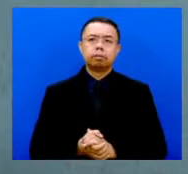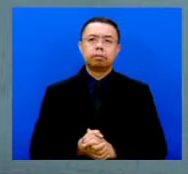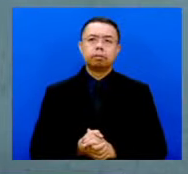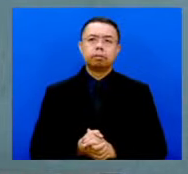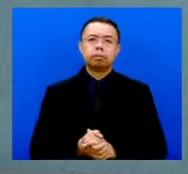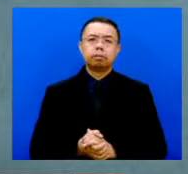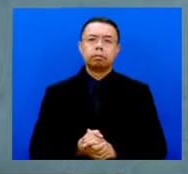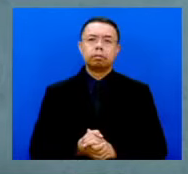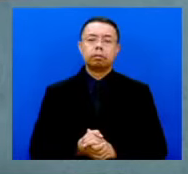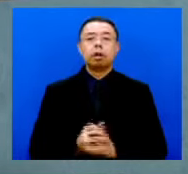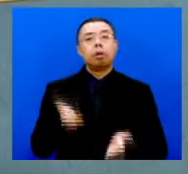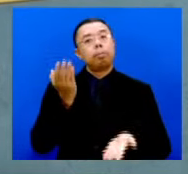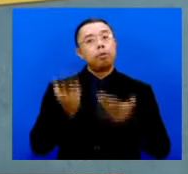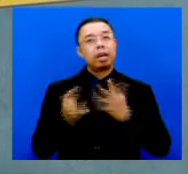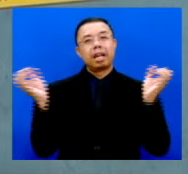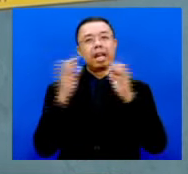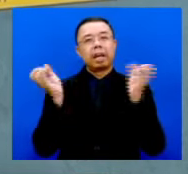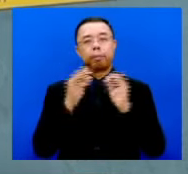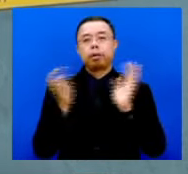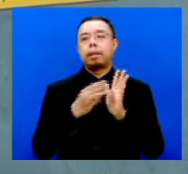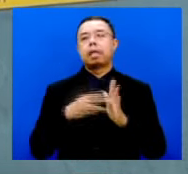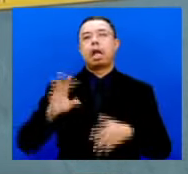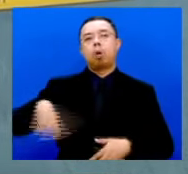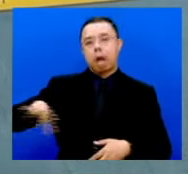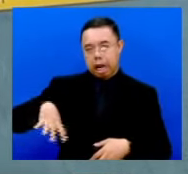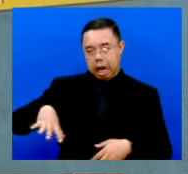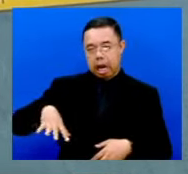tangga diduga akibat cekcok permahan